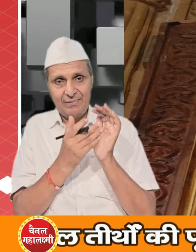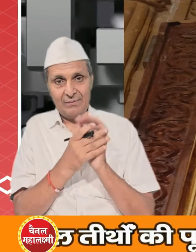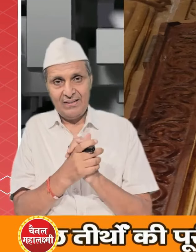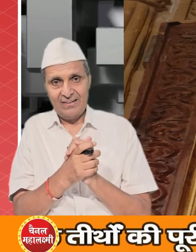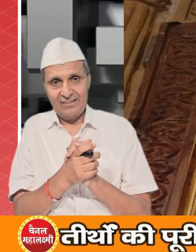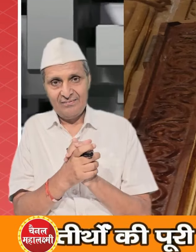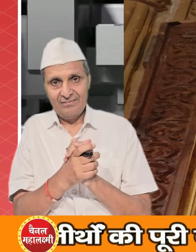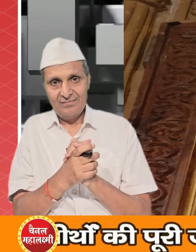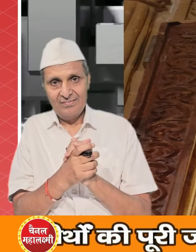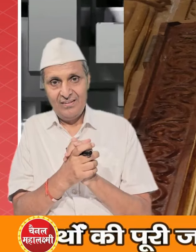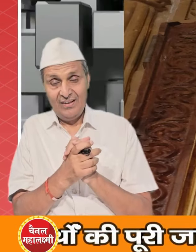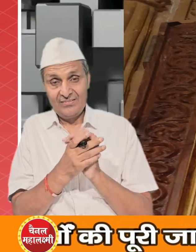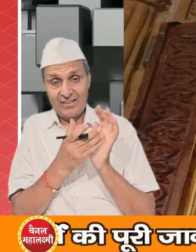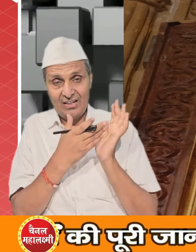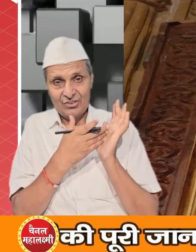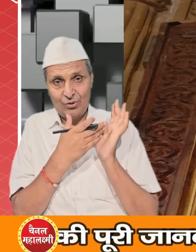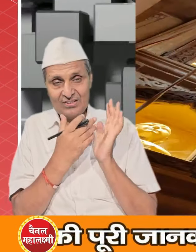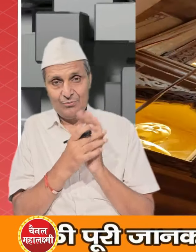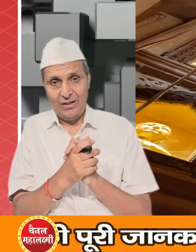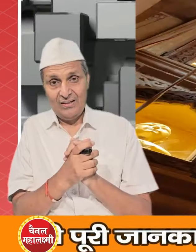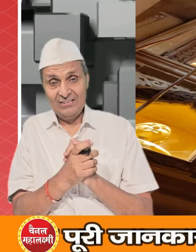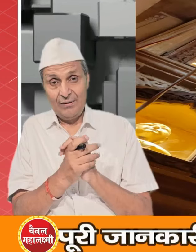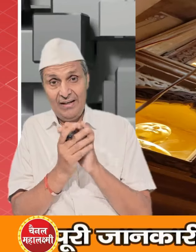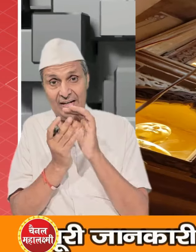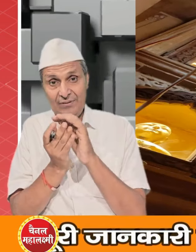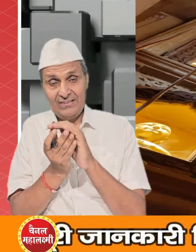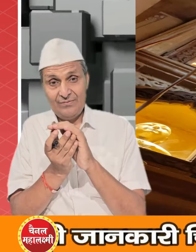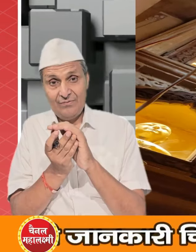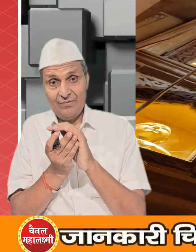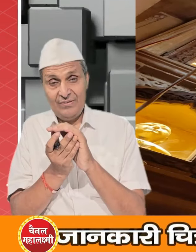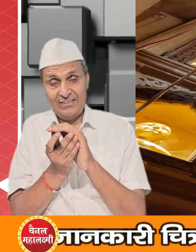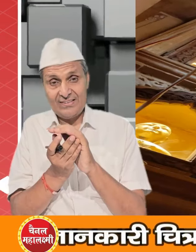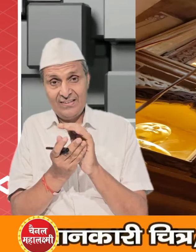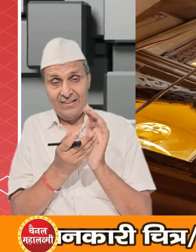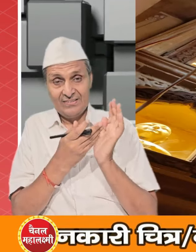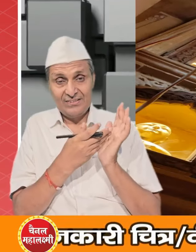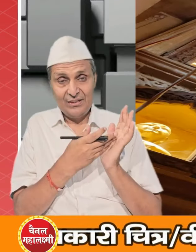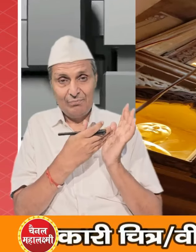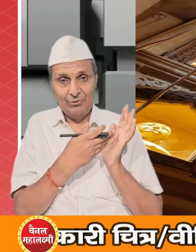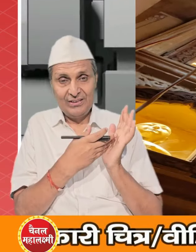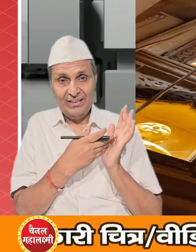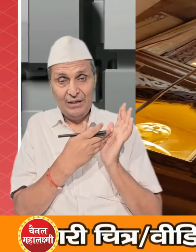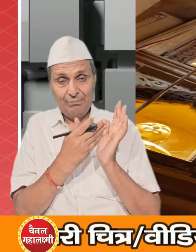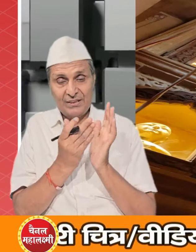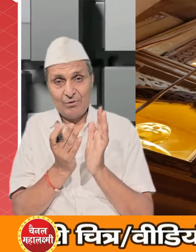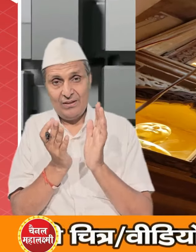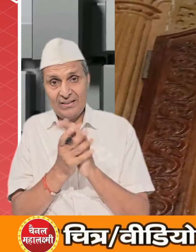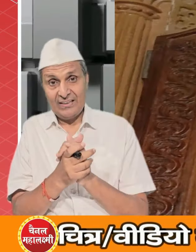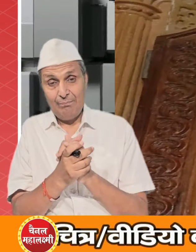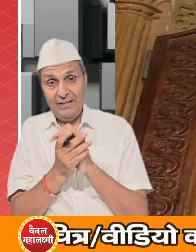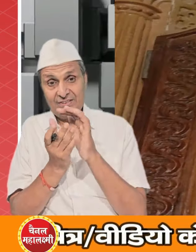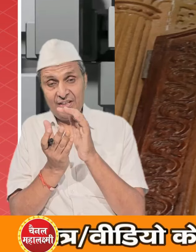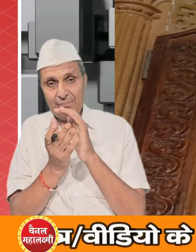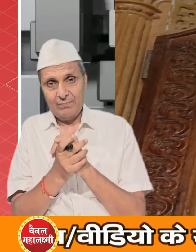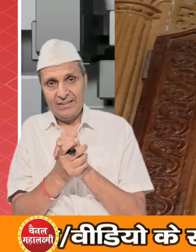इस तरह की प्रतिमाएं आ रही हैं। इसका खुलासा हुआ जब एक विदेशी विदिशा से सज्जन पहुंच गए प्रतिमा को लेकर।